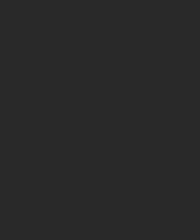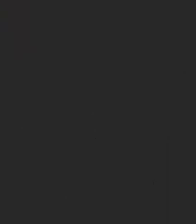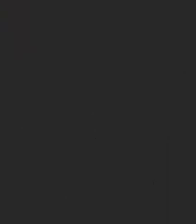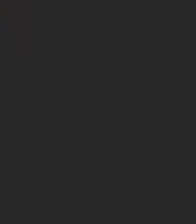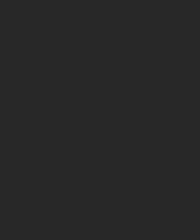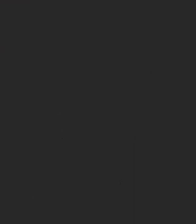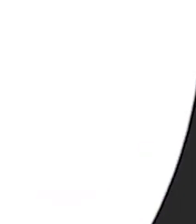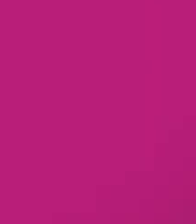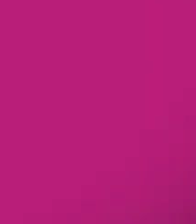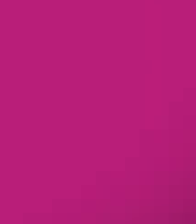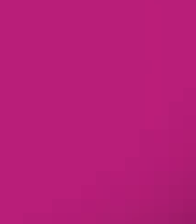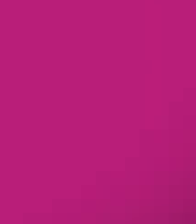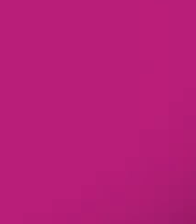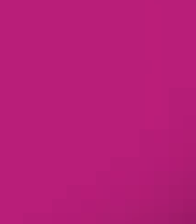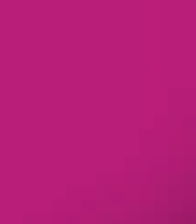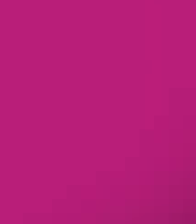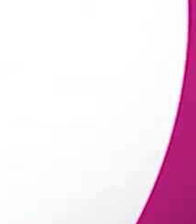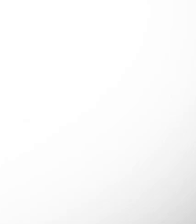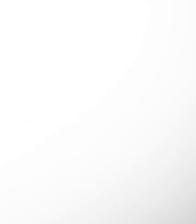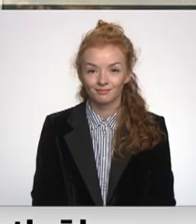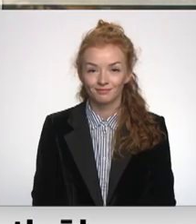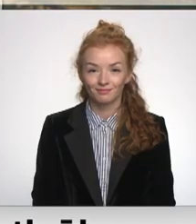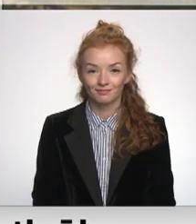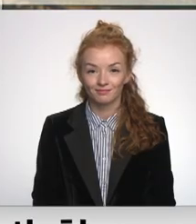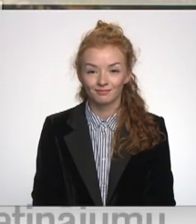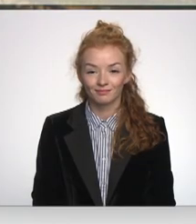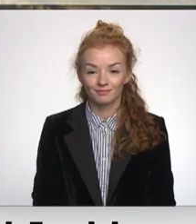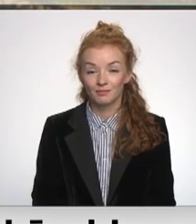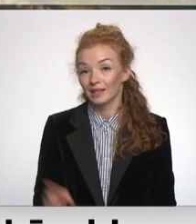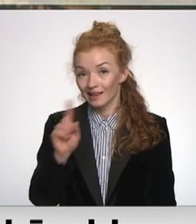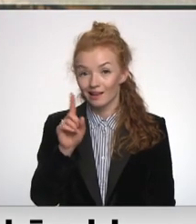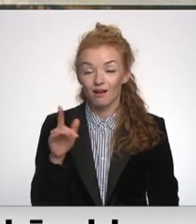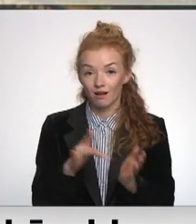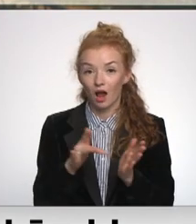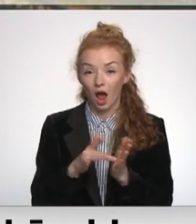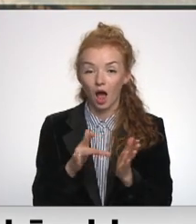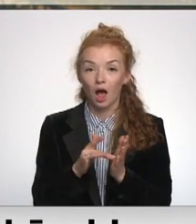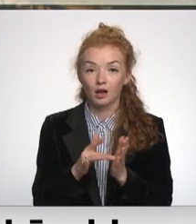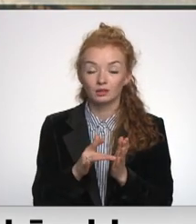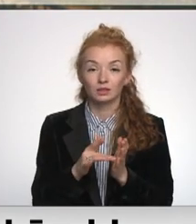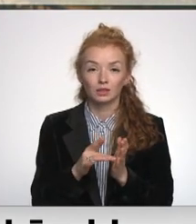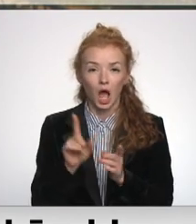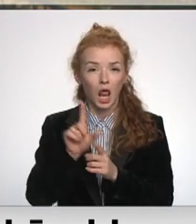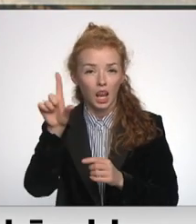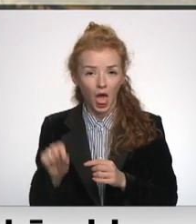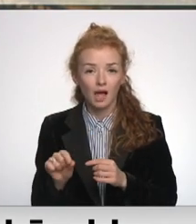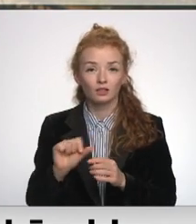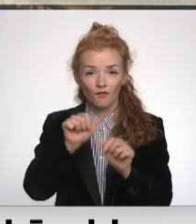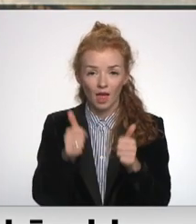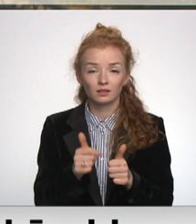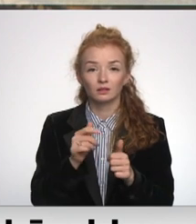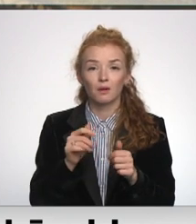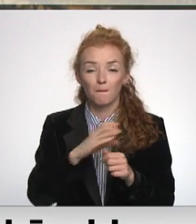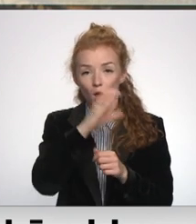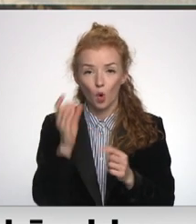Re, viss ēters ir te! Ir kāds salīdzinošs lēts risinājums, kas ļauj padomju